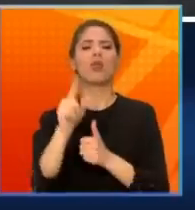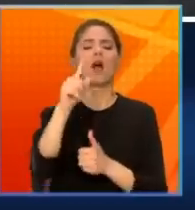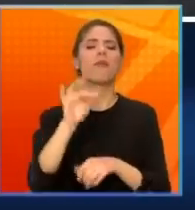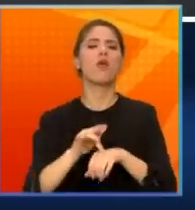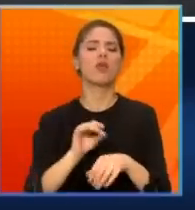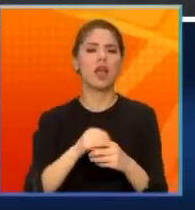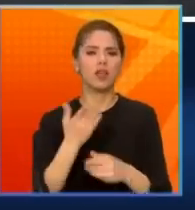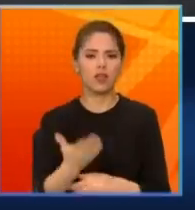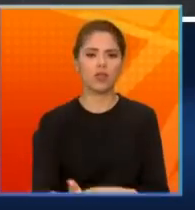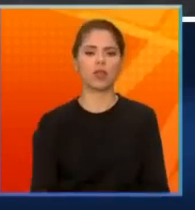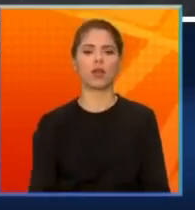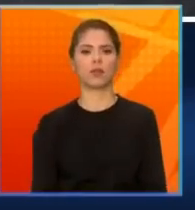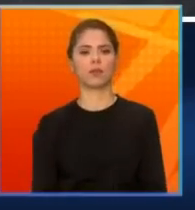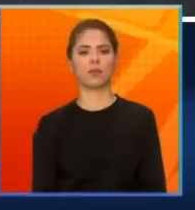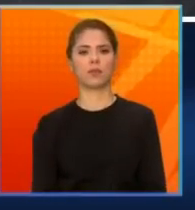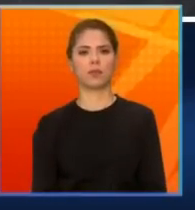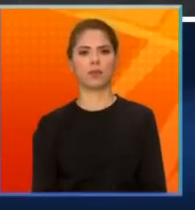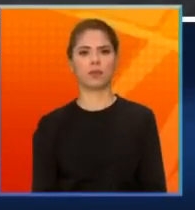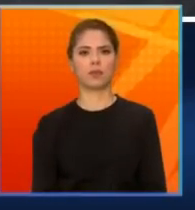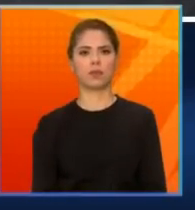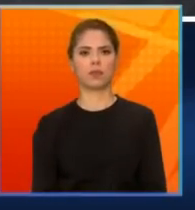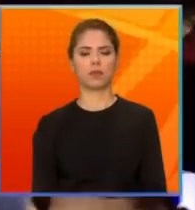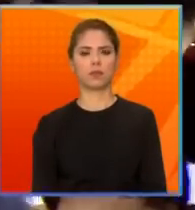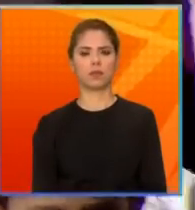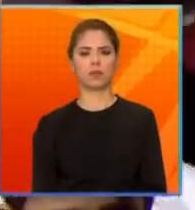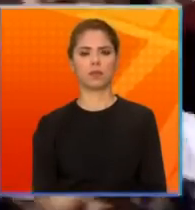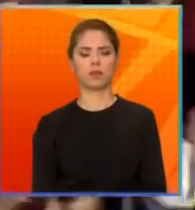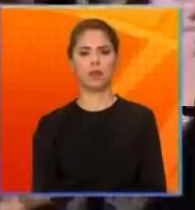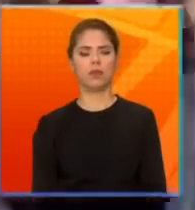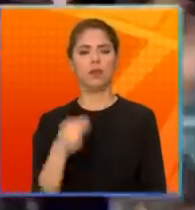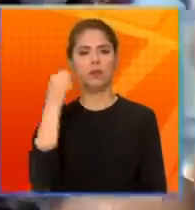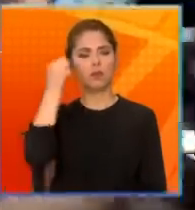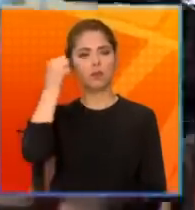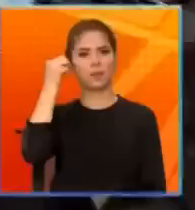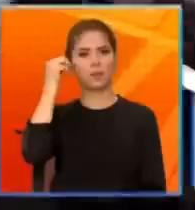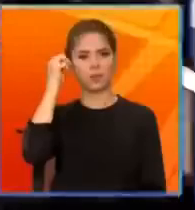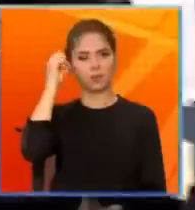ki bu süreç biraz uzadı. Onunla ilgili de esnek bir paket var.